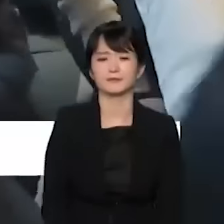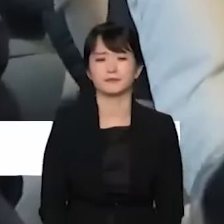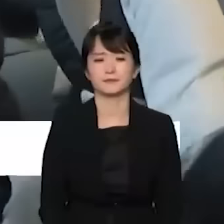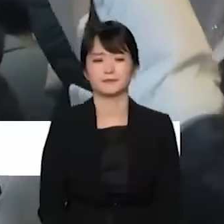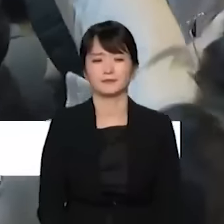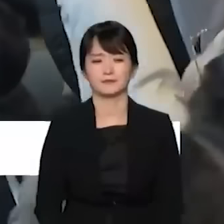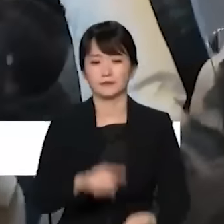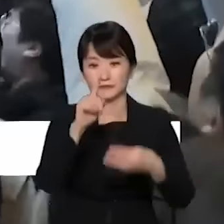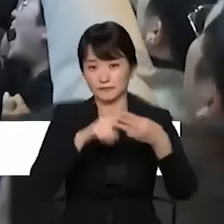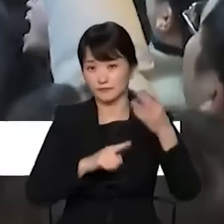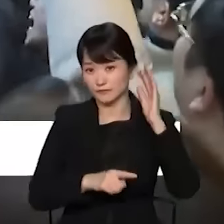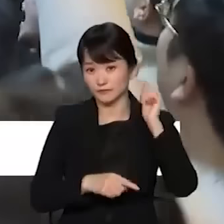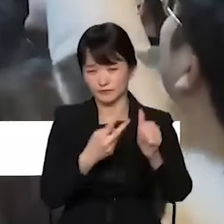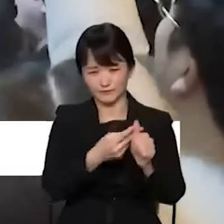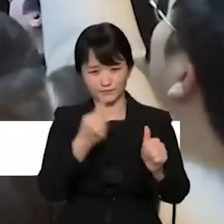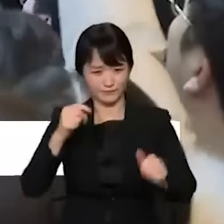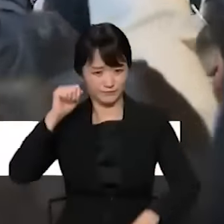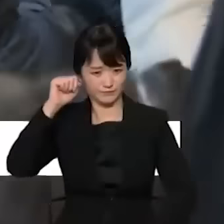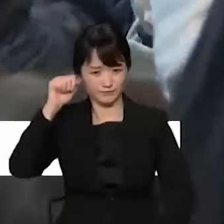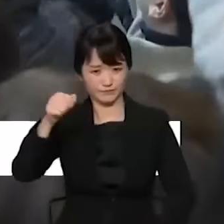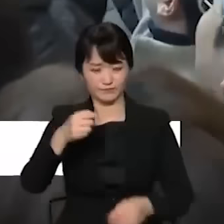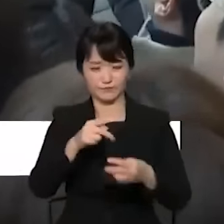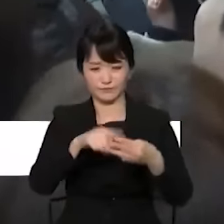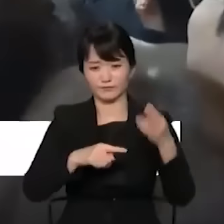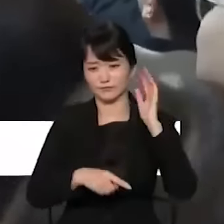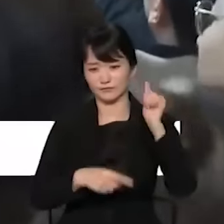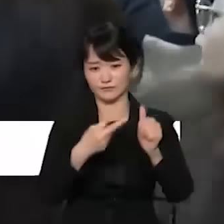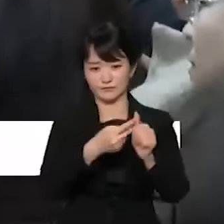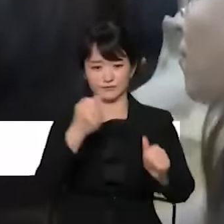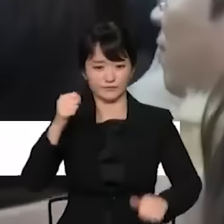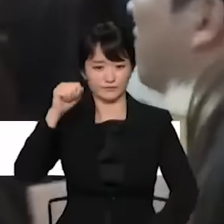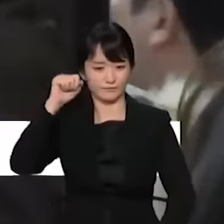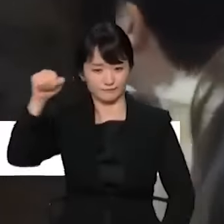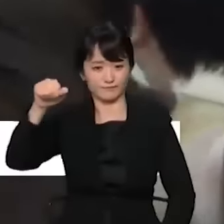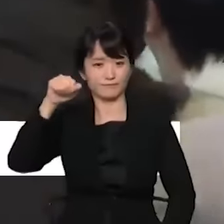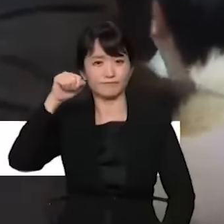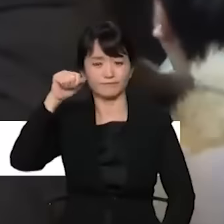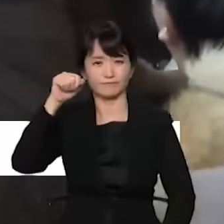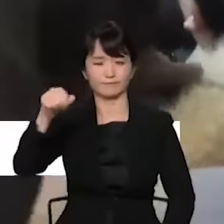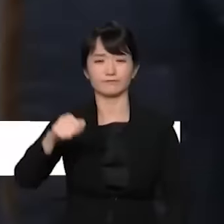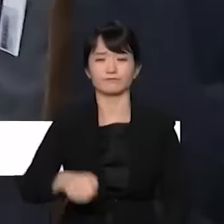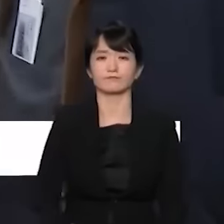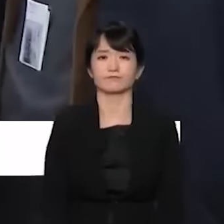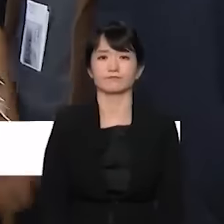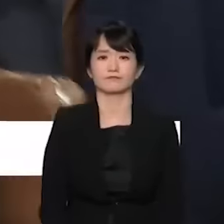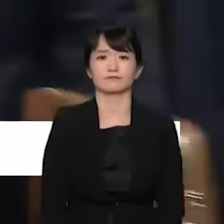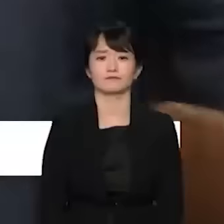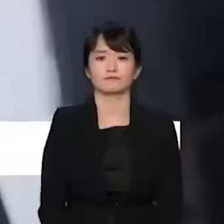윤석열이 탄핵하라! 윤석열이